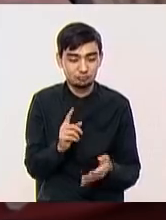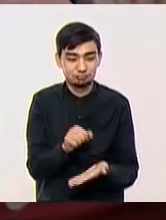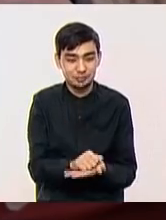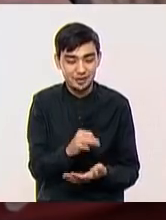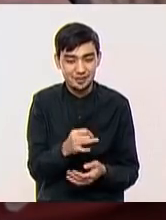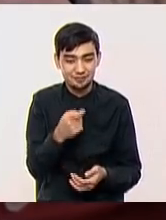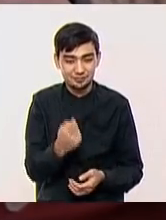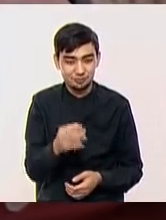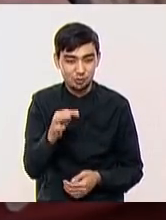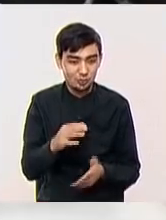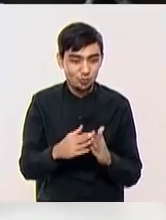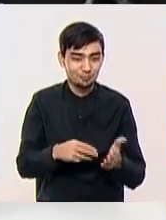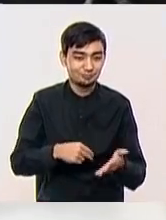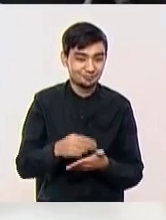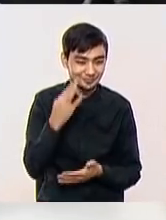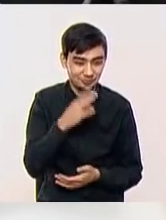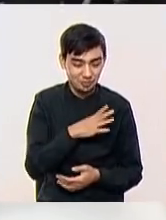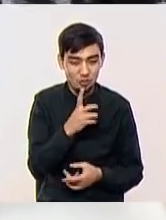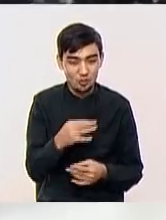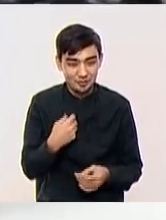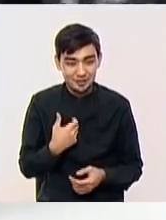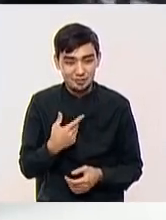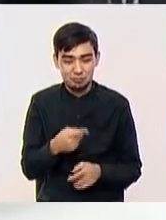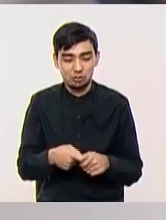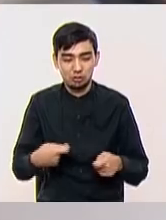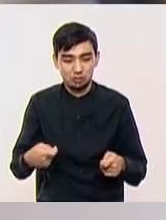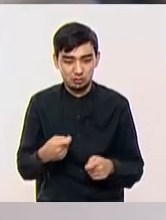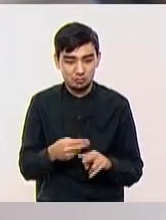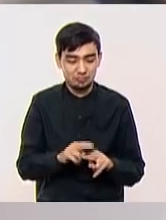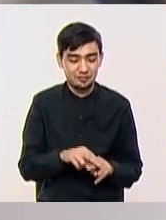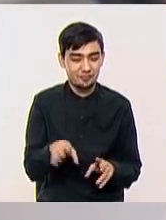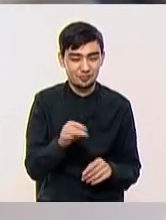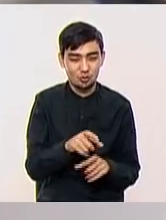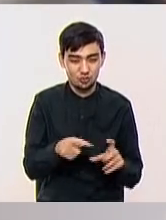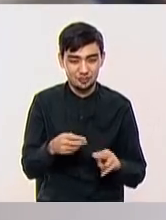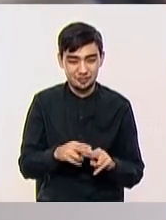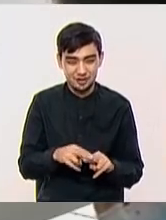арзан пайызбен үй алуға үміттеніп едік, оның өзін созып жіберді, дейді. Сондықтан